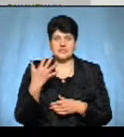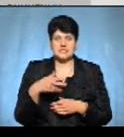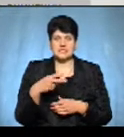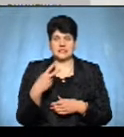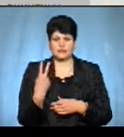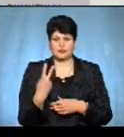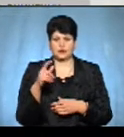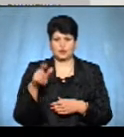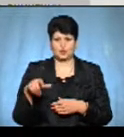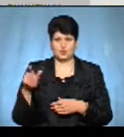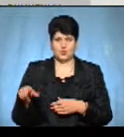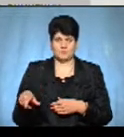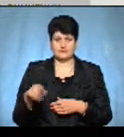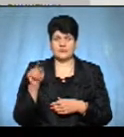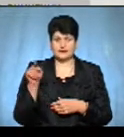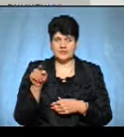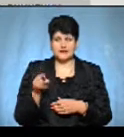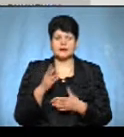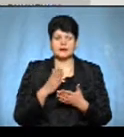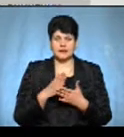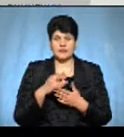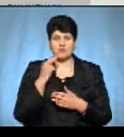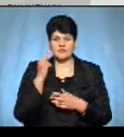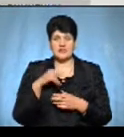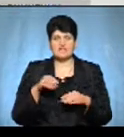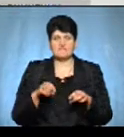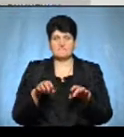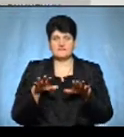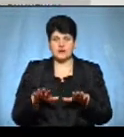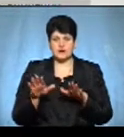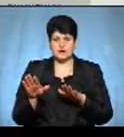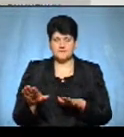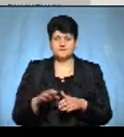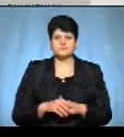52 особи. Щодо них ухвалено обвинувальні вироки.